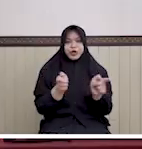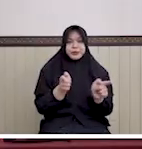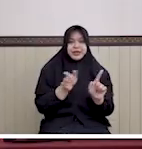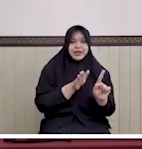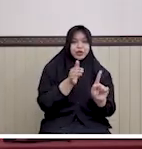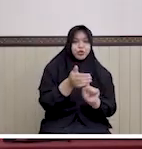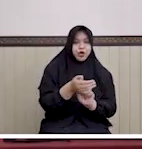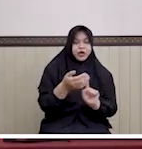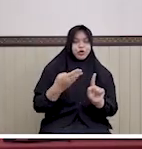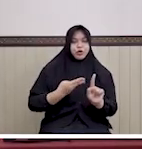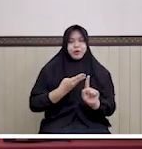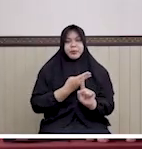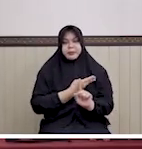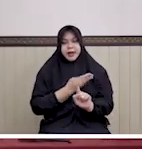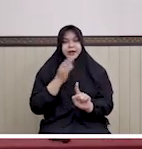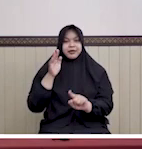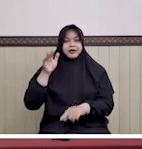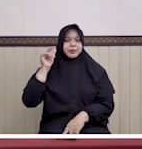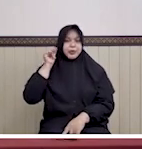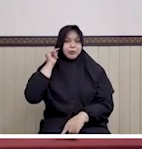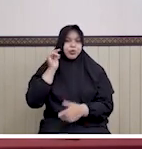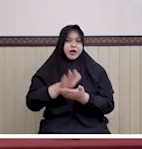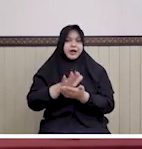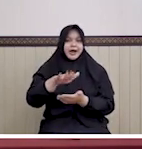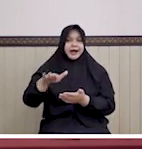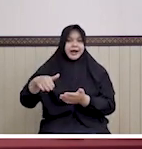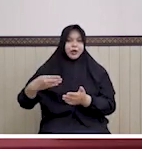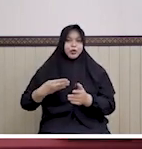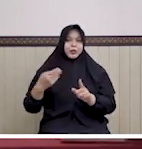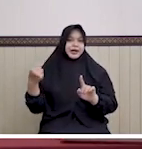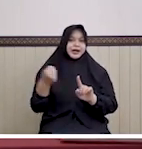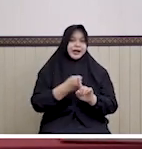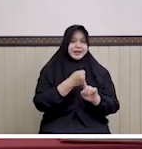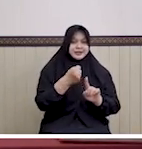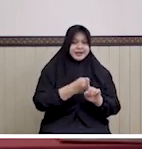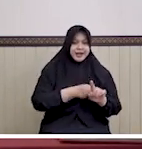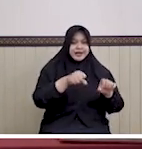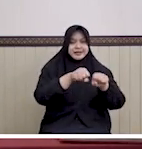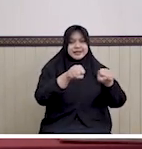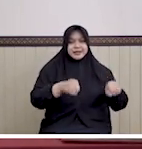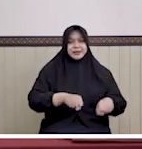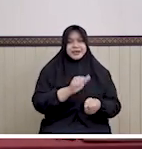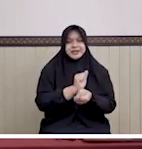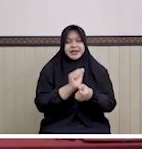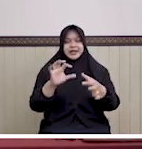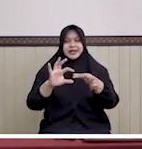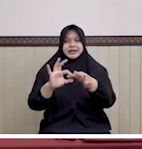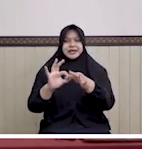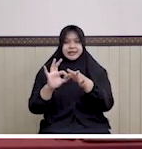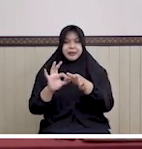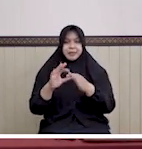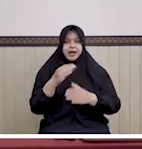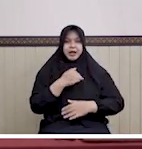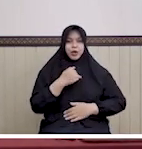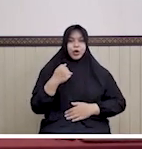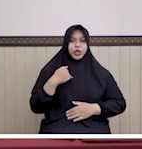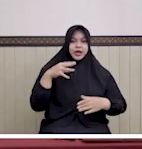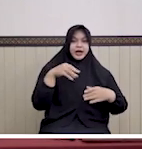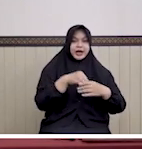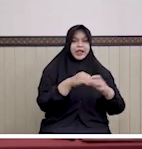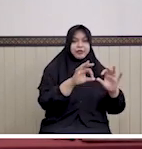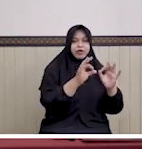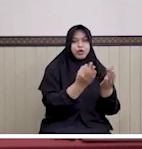di daerah suatu Jakarta Ia yang sistem kerjanya berjejaring www Buya anggota di dalam